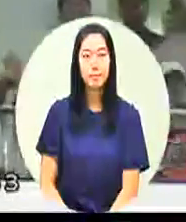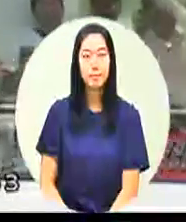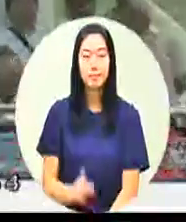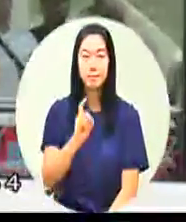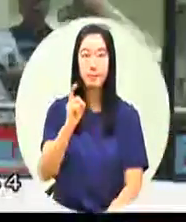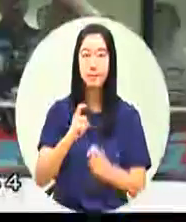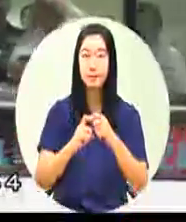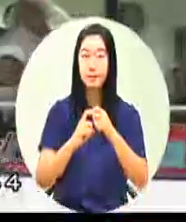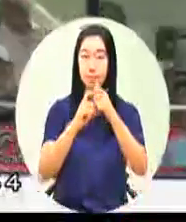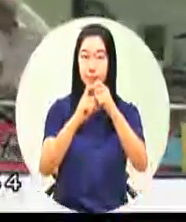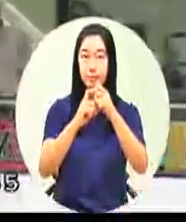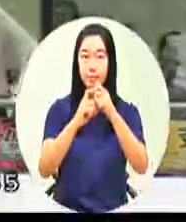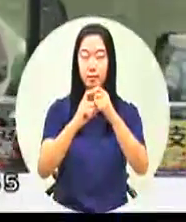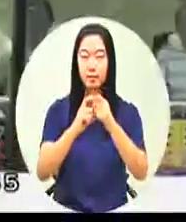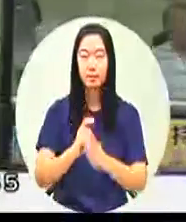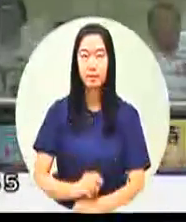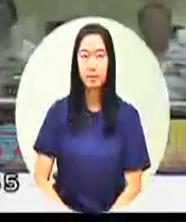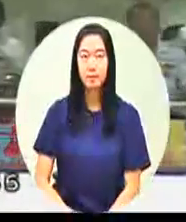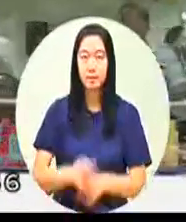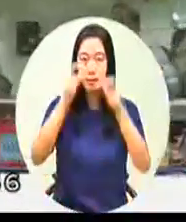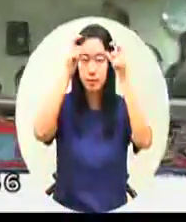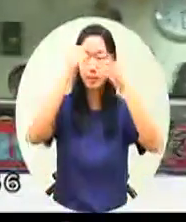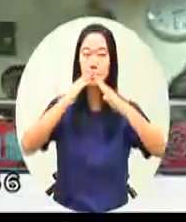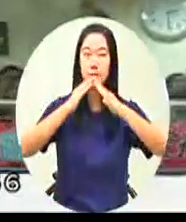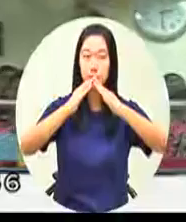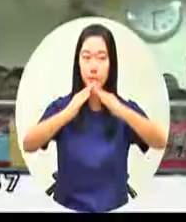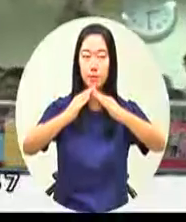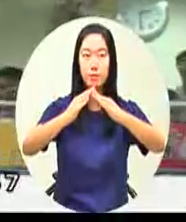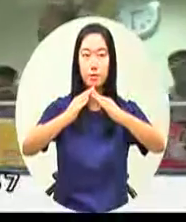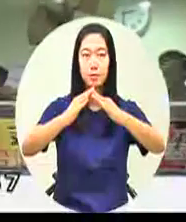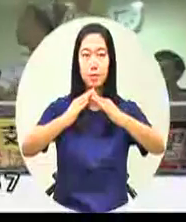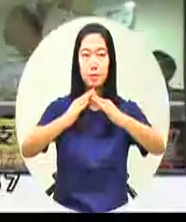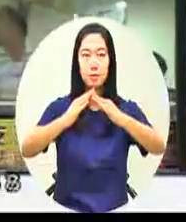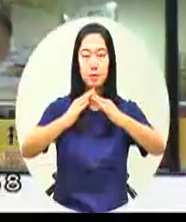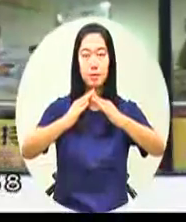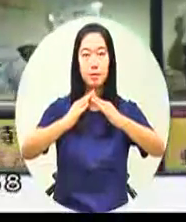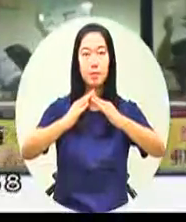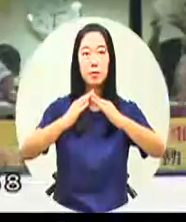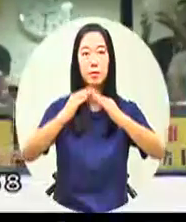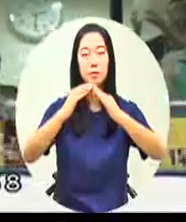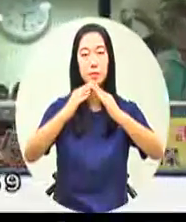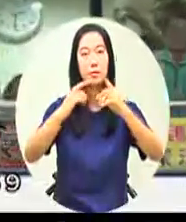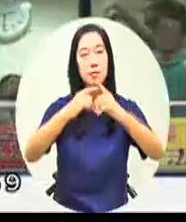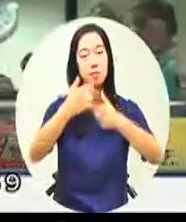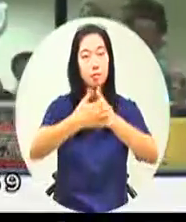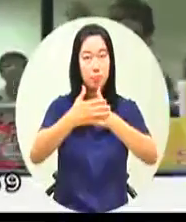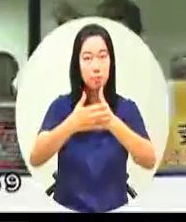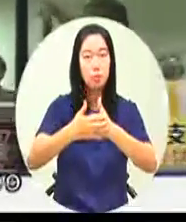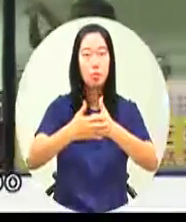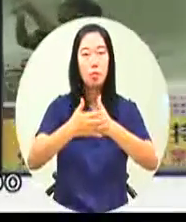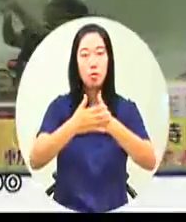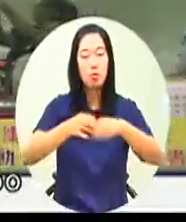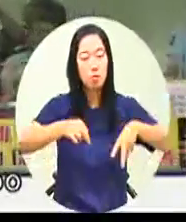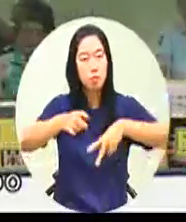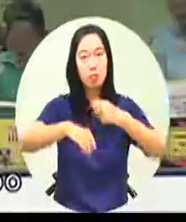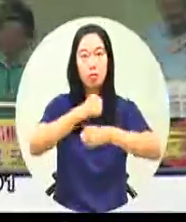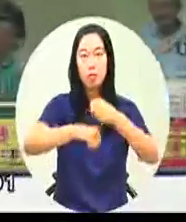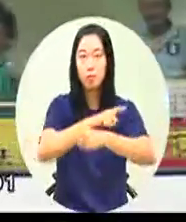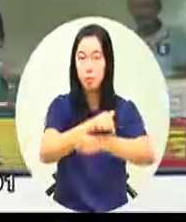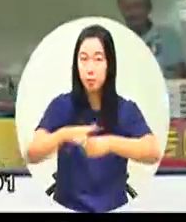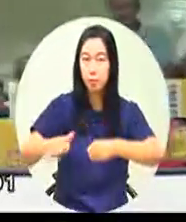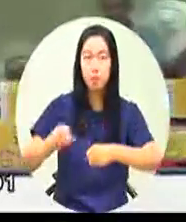第十位是高雄市人保流浪犬全猫动物协